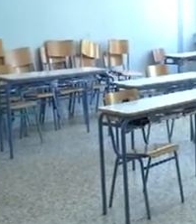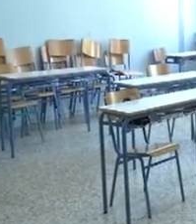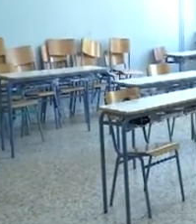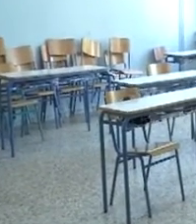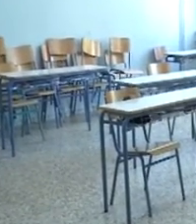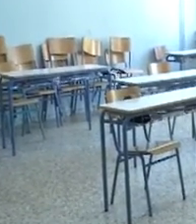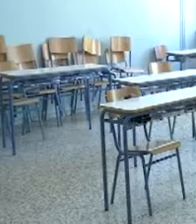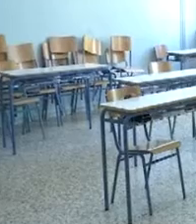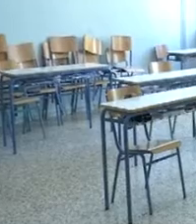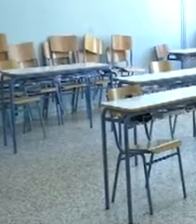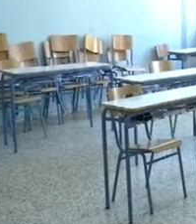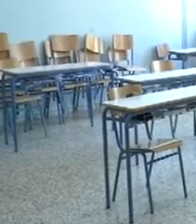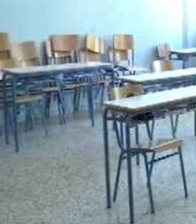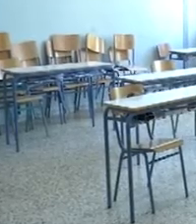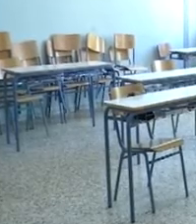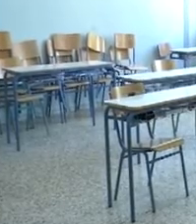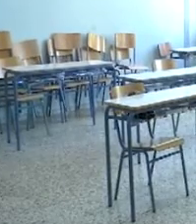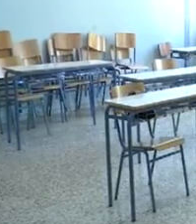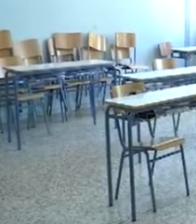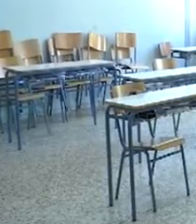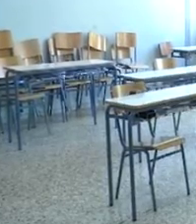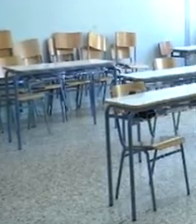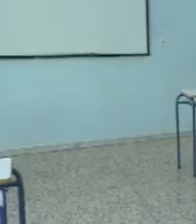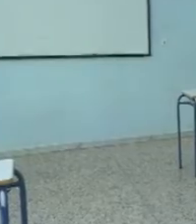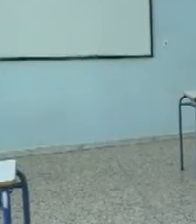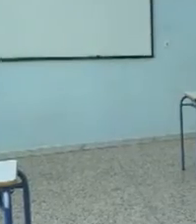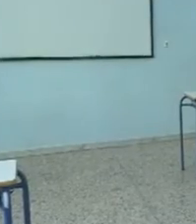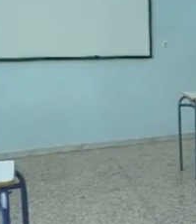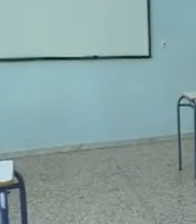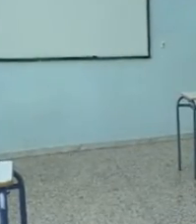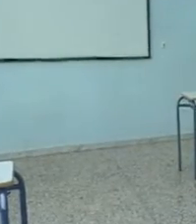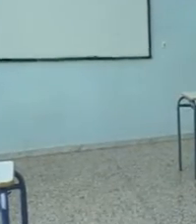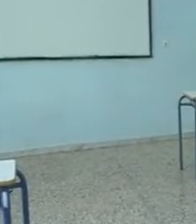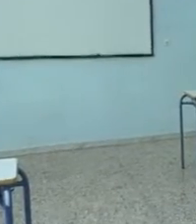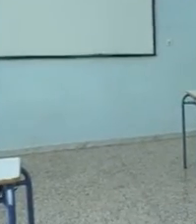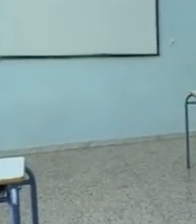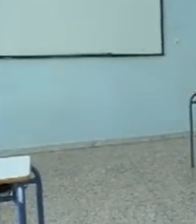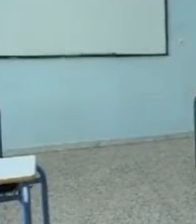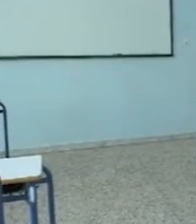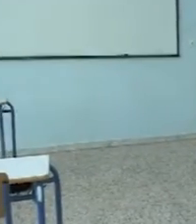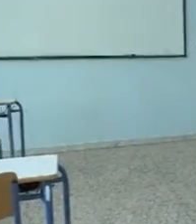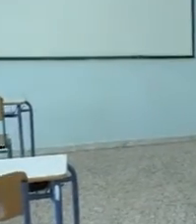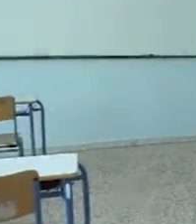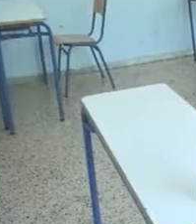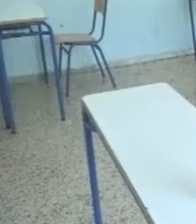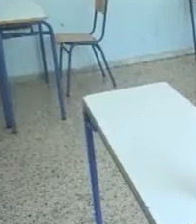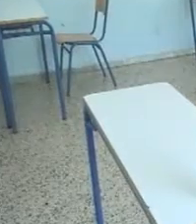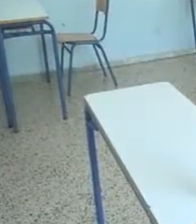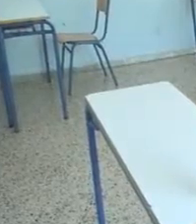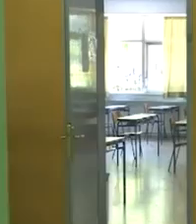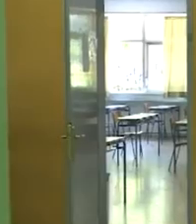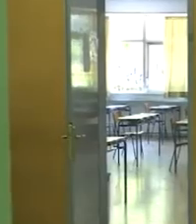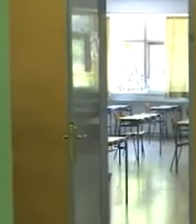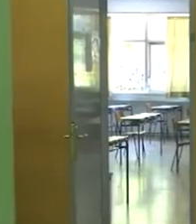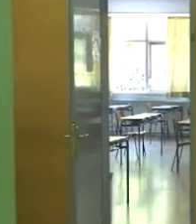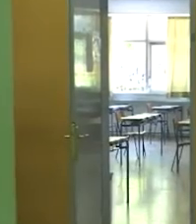και μάλιστα με οριζόντιο άνοιγμα των σχολείων αυτής της βαθμίδας σε όλη τη χώρα και στις κόκκινες περιοχές. Ενώ αναφορικά με τη δεύτερη βαθμίδα